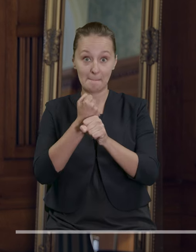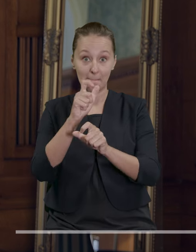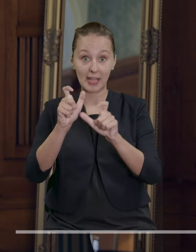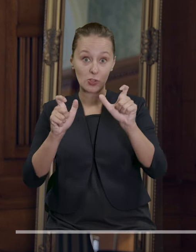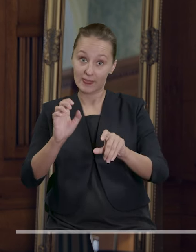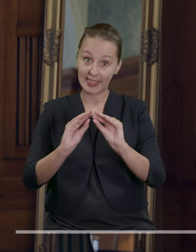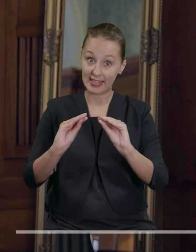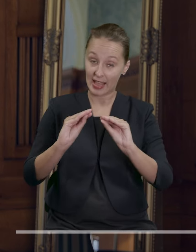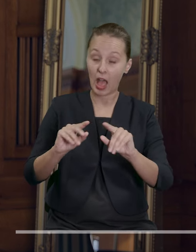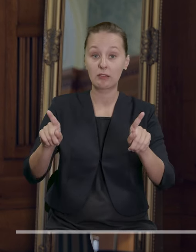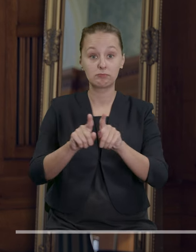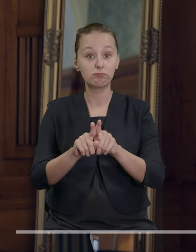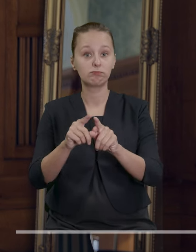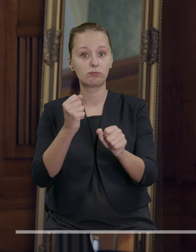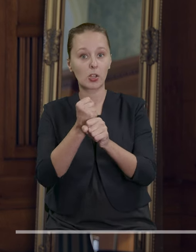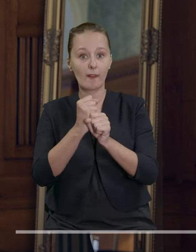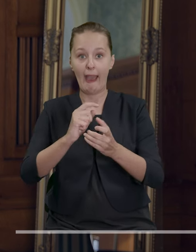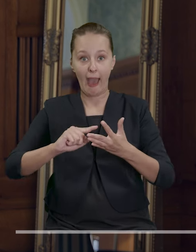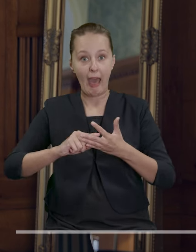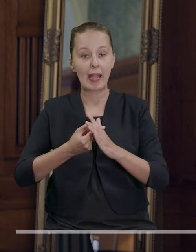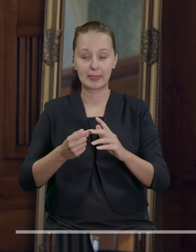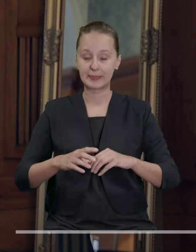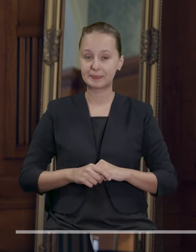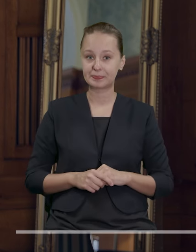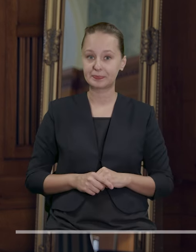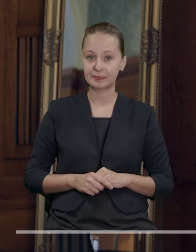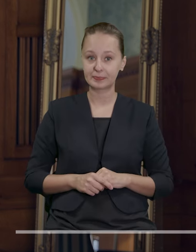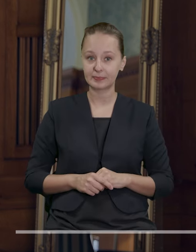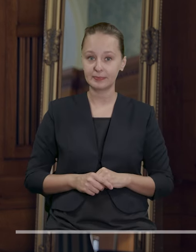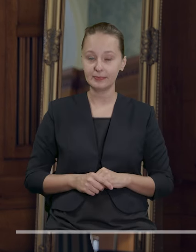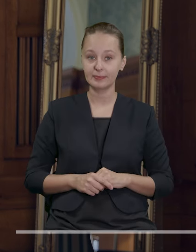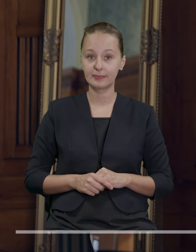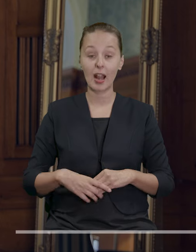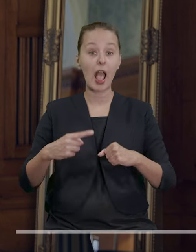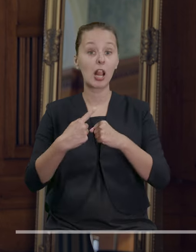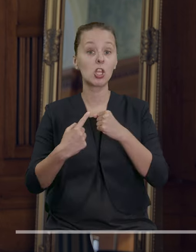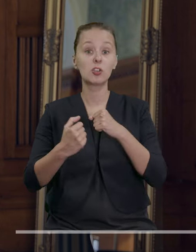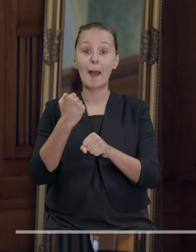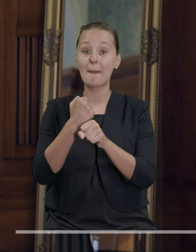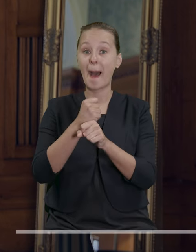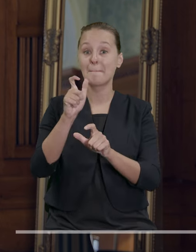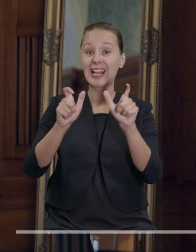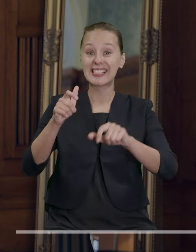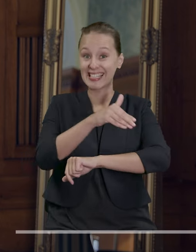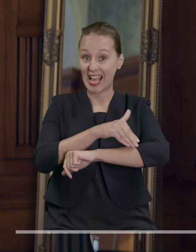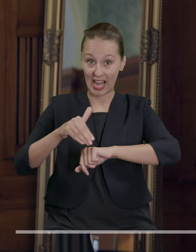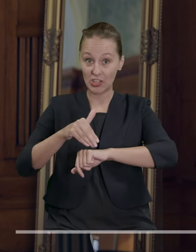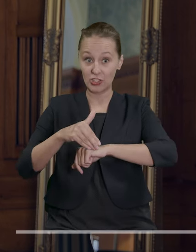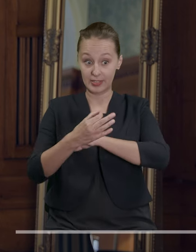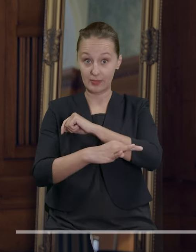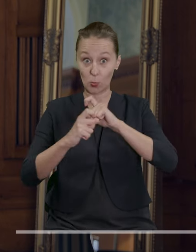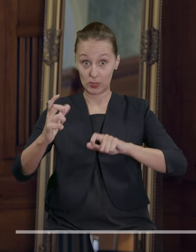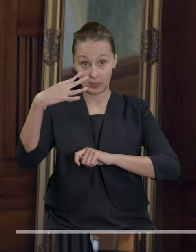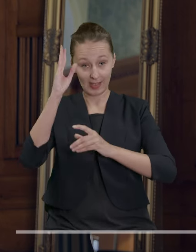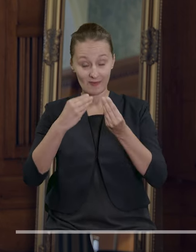pracowników dydaktycznych, pracowników administracyjnych. Zwiększyliśmy liczbę pracowników z zagranicy w